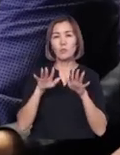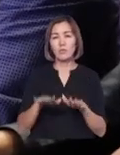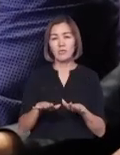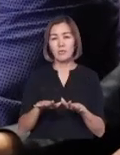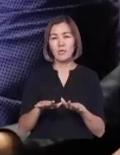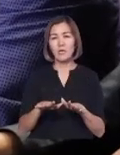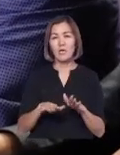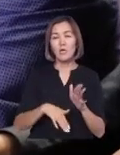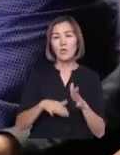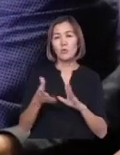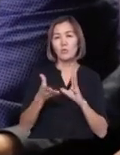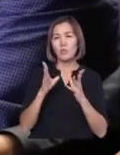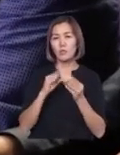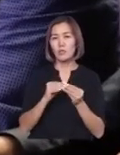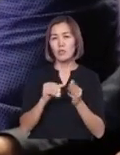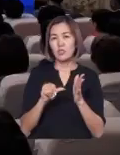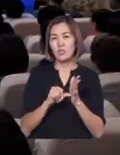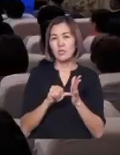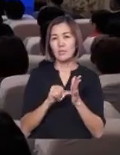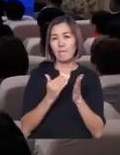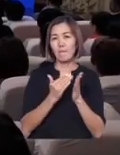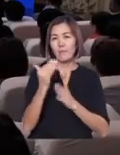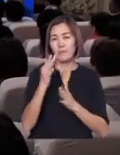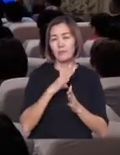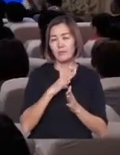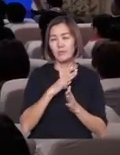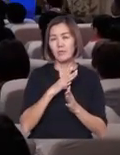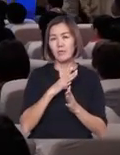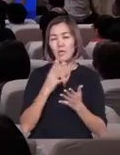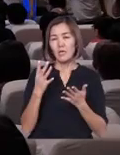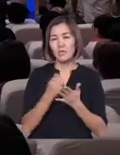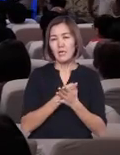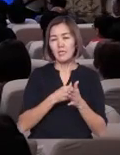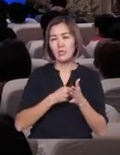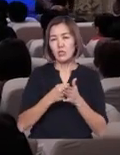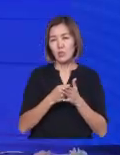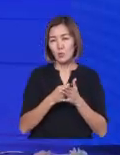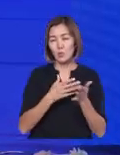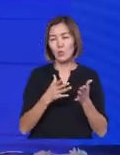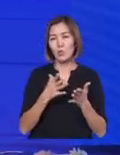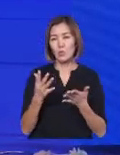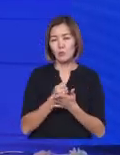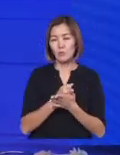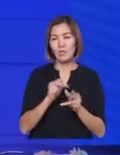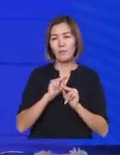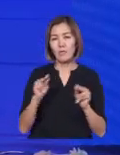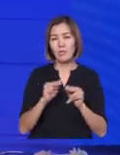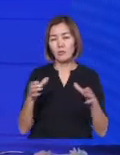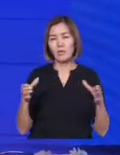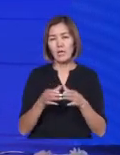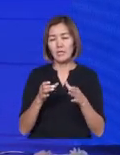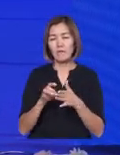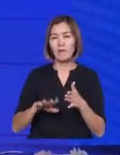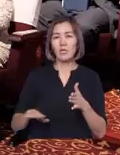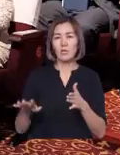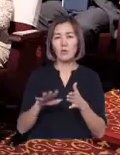сделав заметный рывок на 6 позиций по сравнению с прошлым годом. Достигнутые успехи свидетельствуют о том, что педагогический коллектив